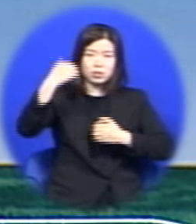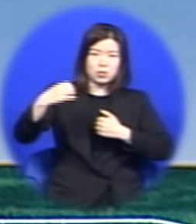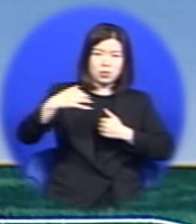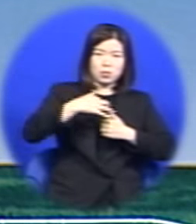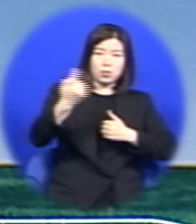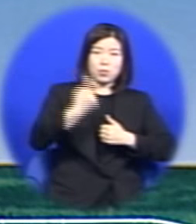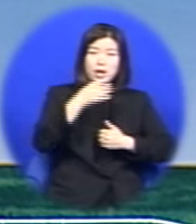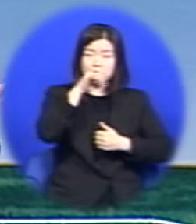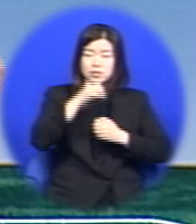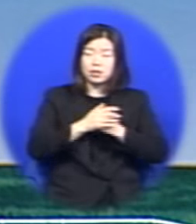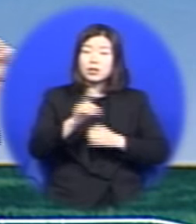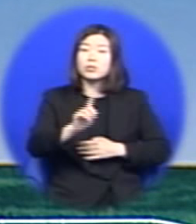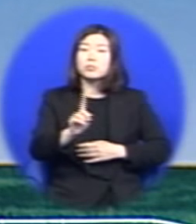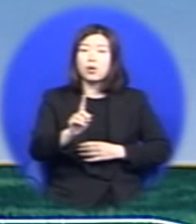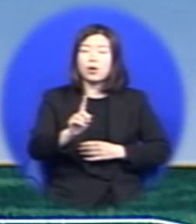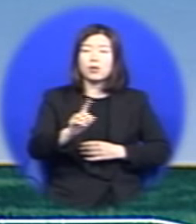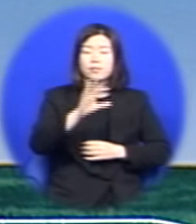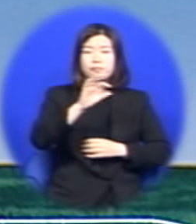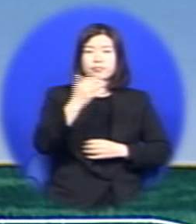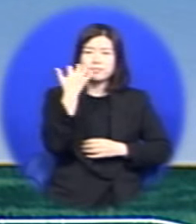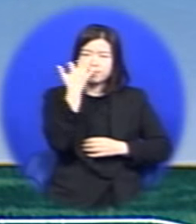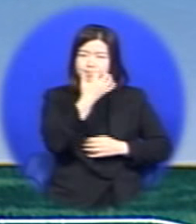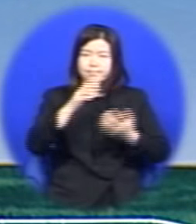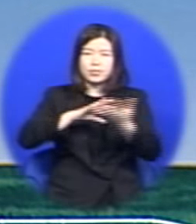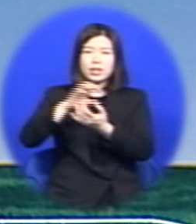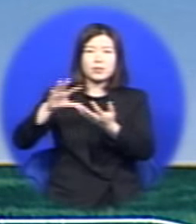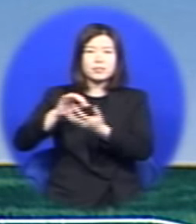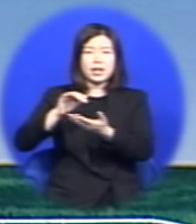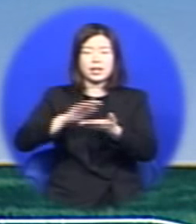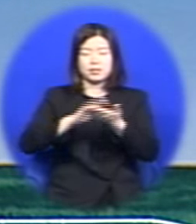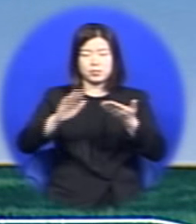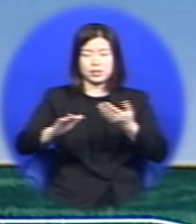있습니다. 그것은 음란입니다.